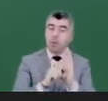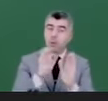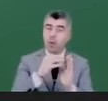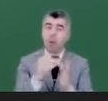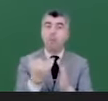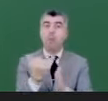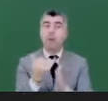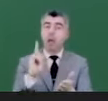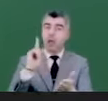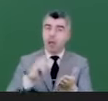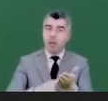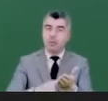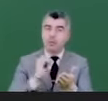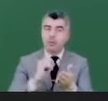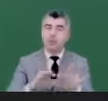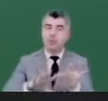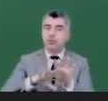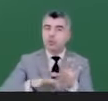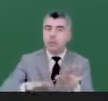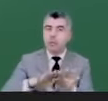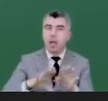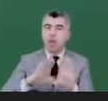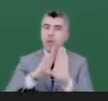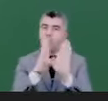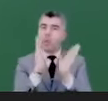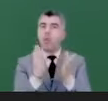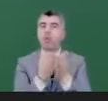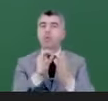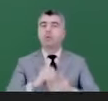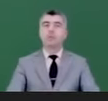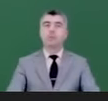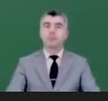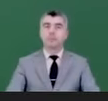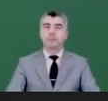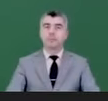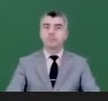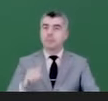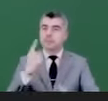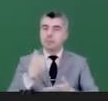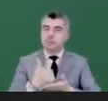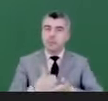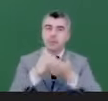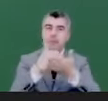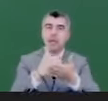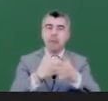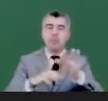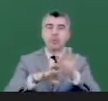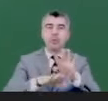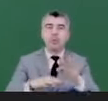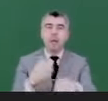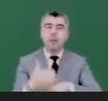لا راحنا باقي في الدوله الاجتماعيه في البناء المؤسساتي ديالها بدينا بالدعم الاجتماعي للطبقات